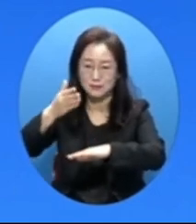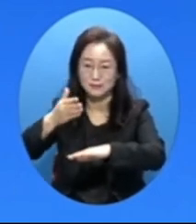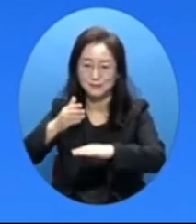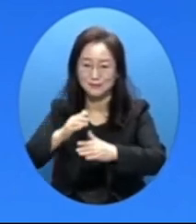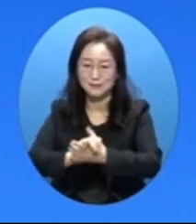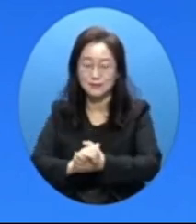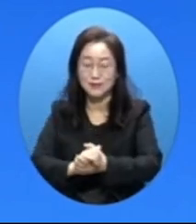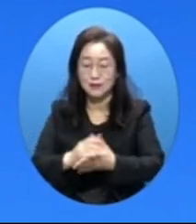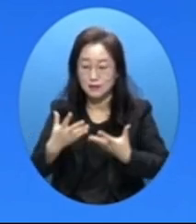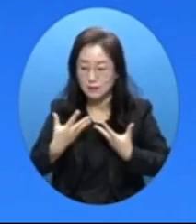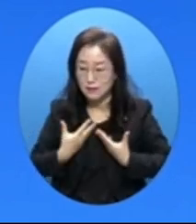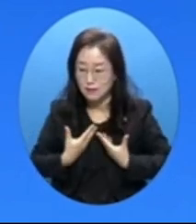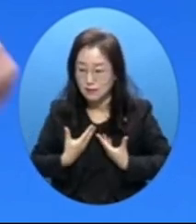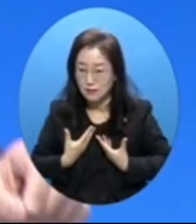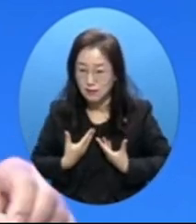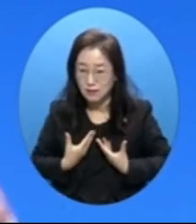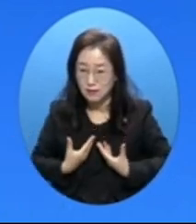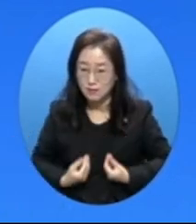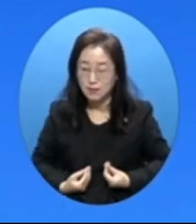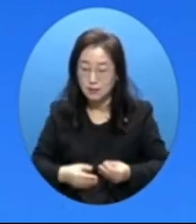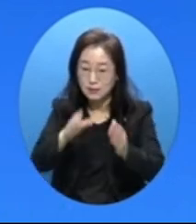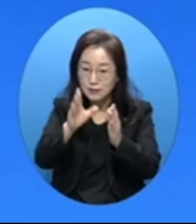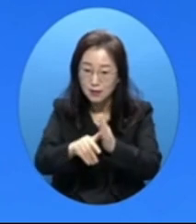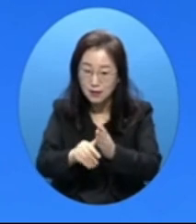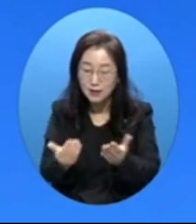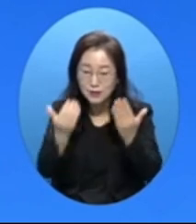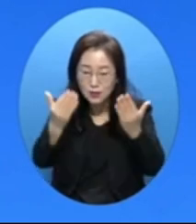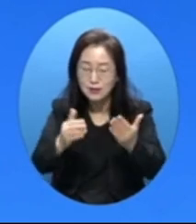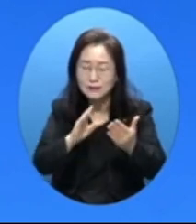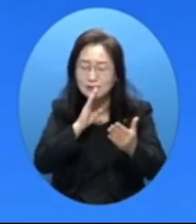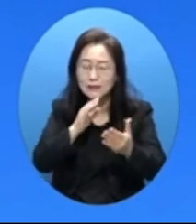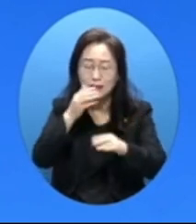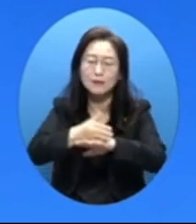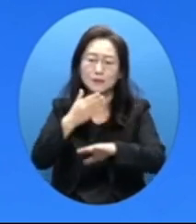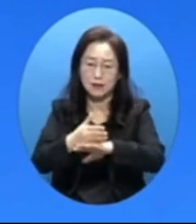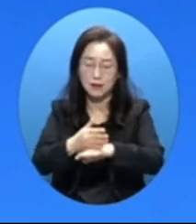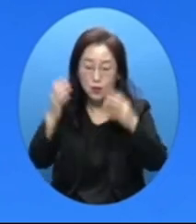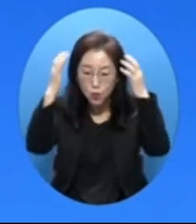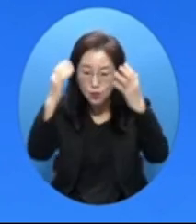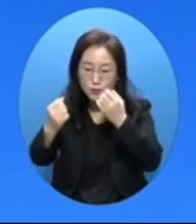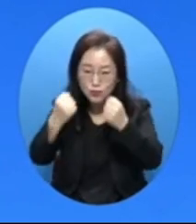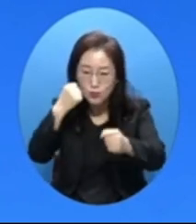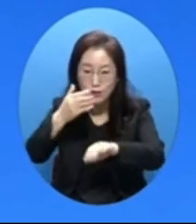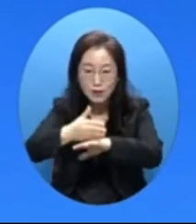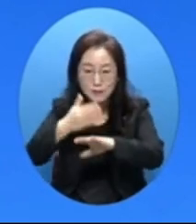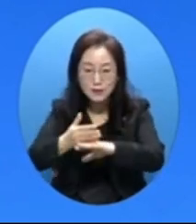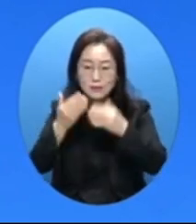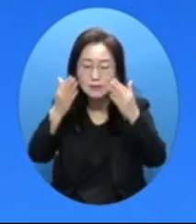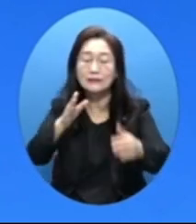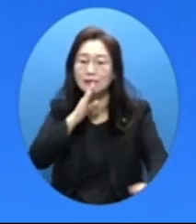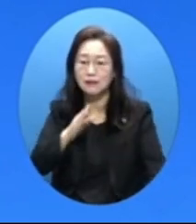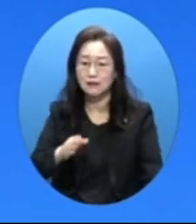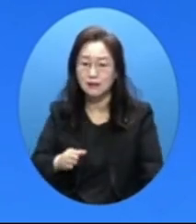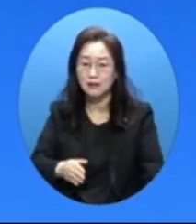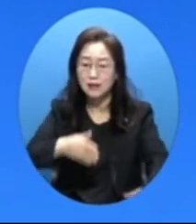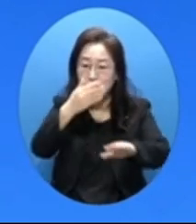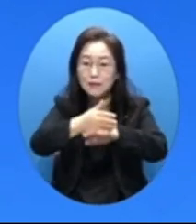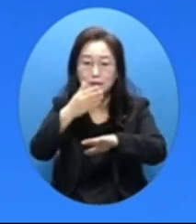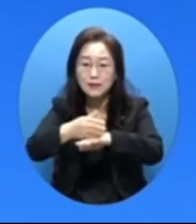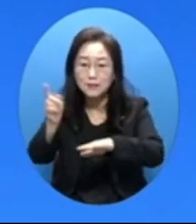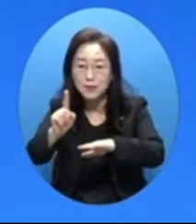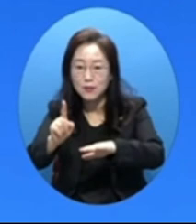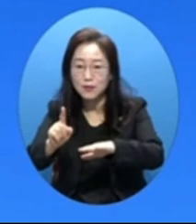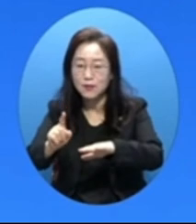감사합니다 절망하게 드리는 감사가 진짜 감사합니다 고난 중에 드린 감사가 진짜 감사입니다 감사는 소소한 신앙인의